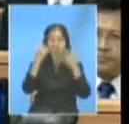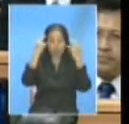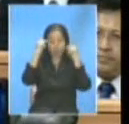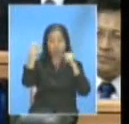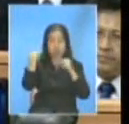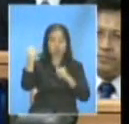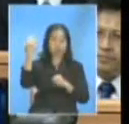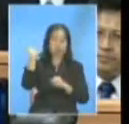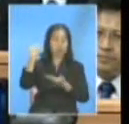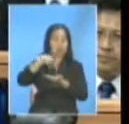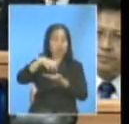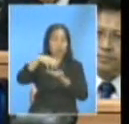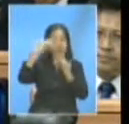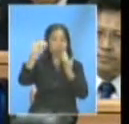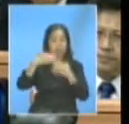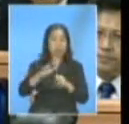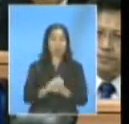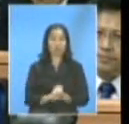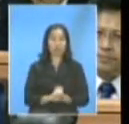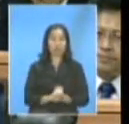ได้เคยให้ไว้ต่อสังคมว่า